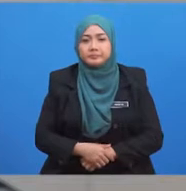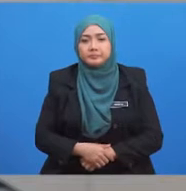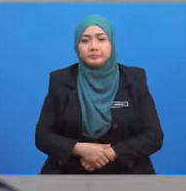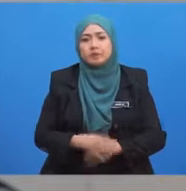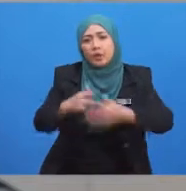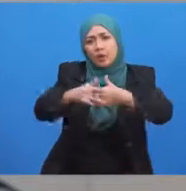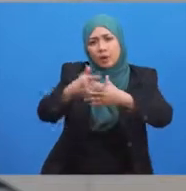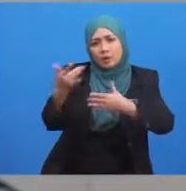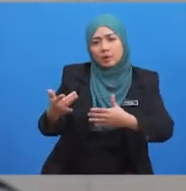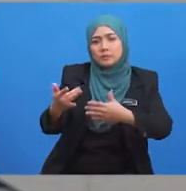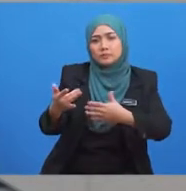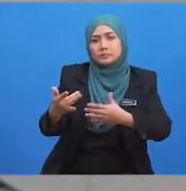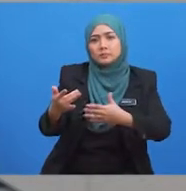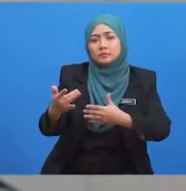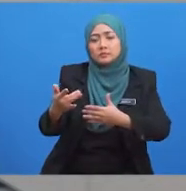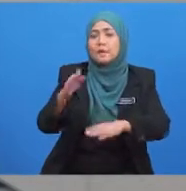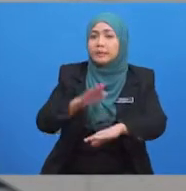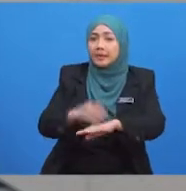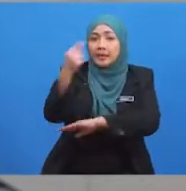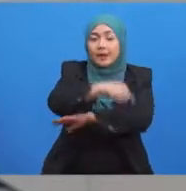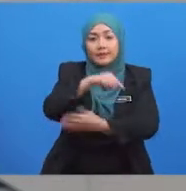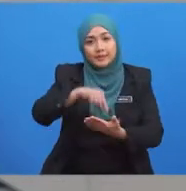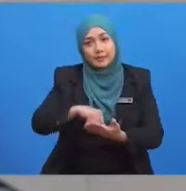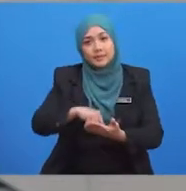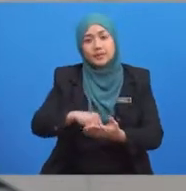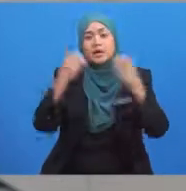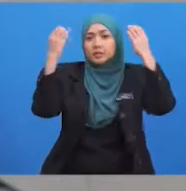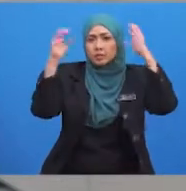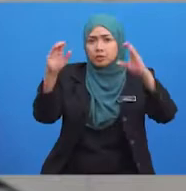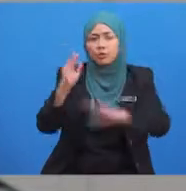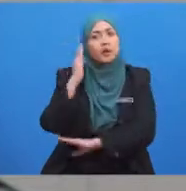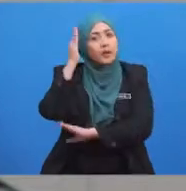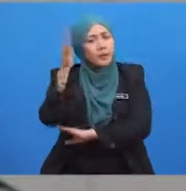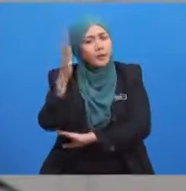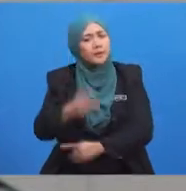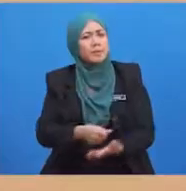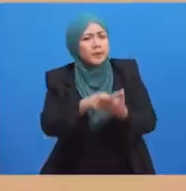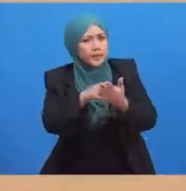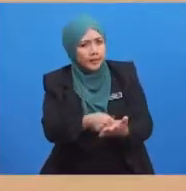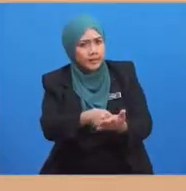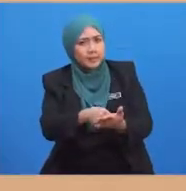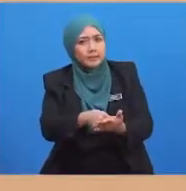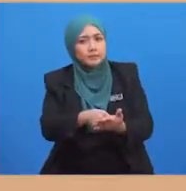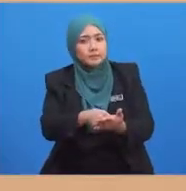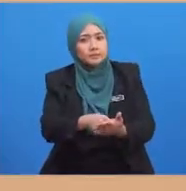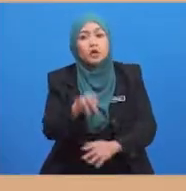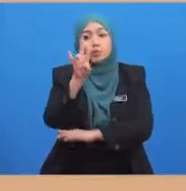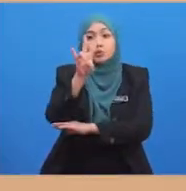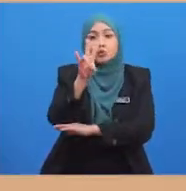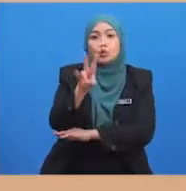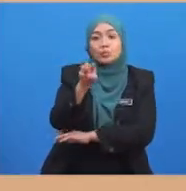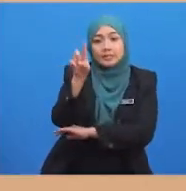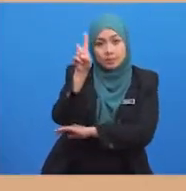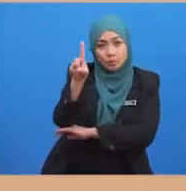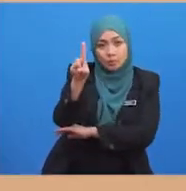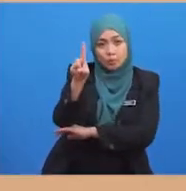Di awal pembelajaran kita pada hari ini, cikgu akan menekankan subtopik 7.1